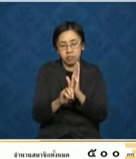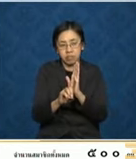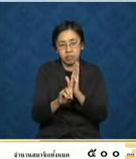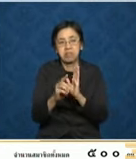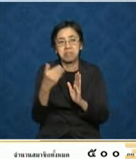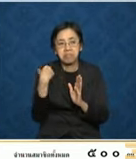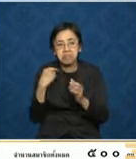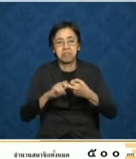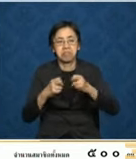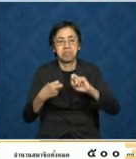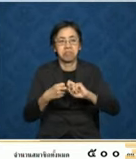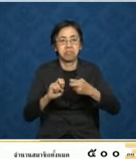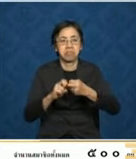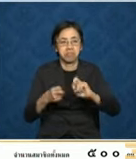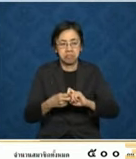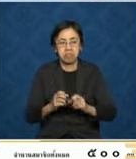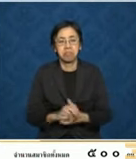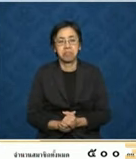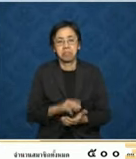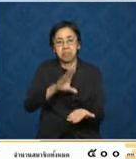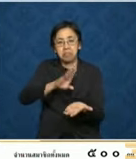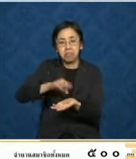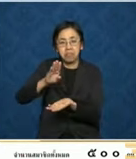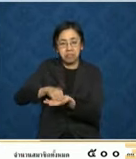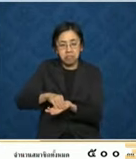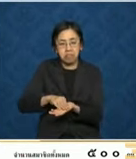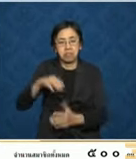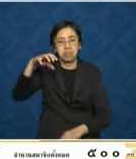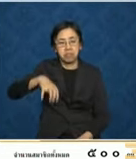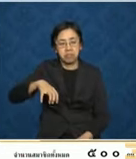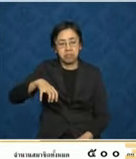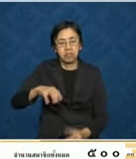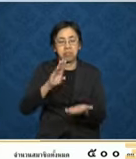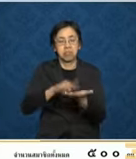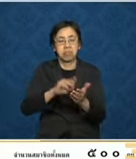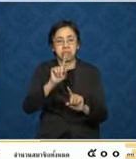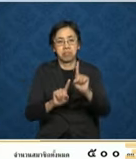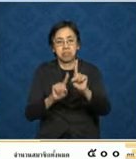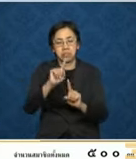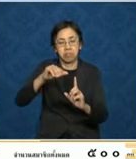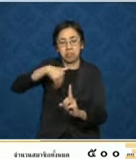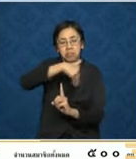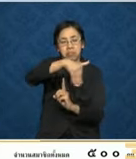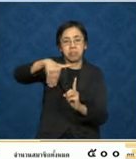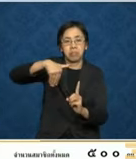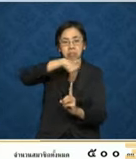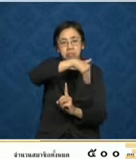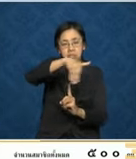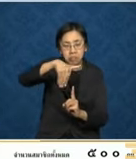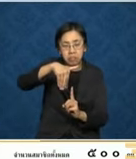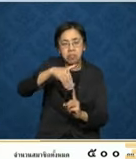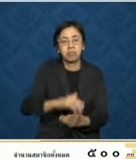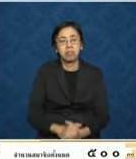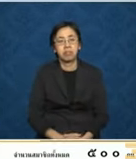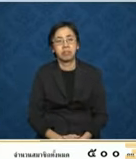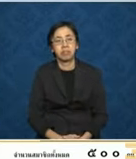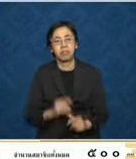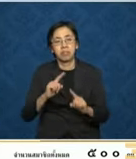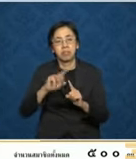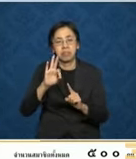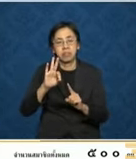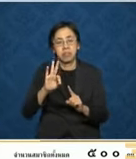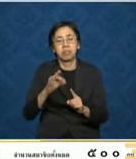นี่ก็มีปัญหามากนะคะจากข้อมูลของสำนักงานสิ่งแวดล้อมและควบคุมมลพิษที่9จัง